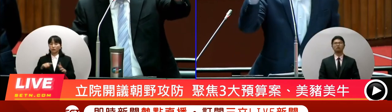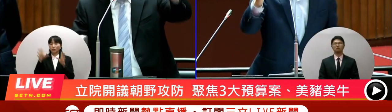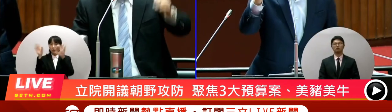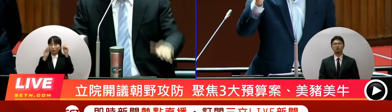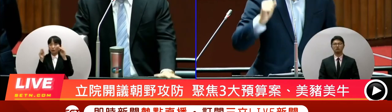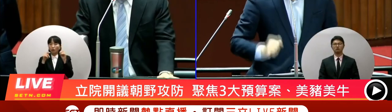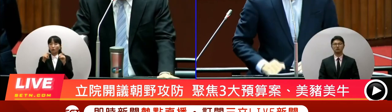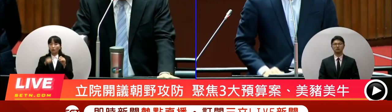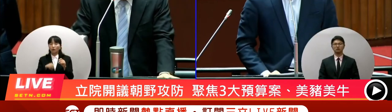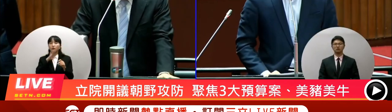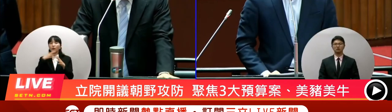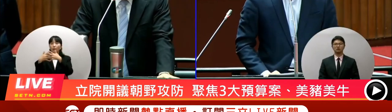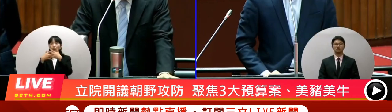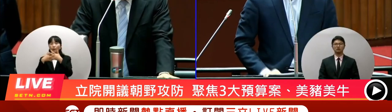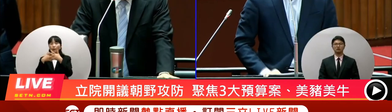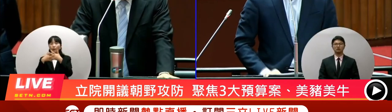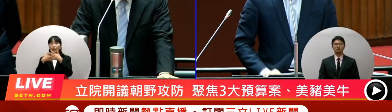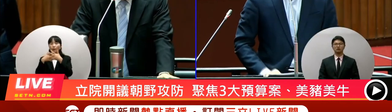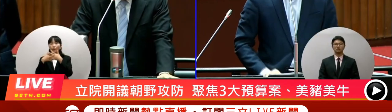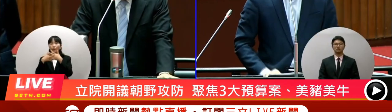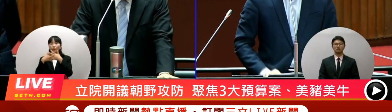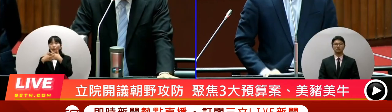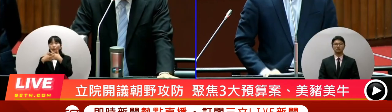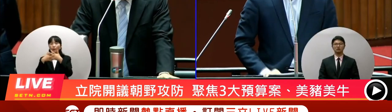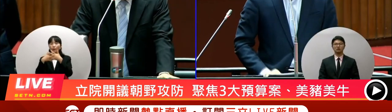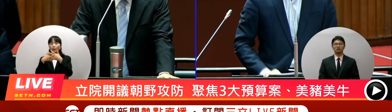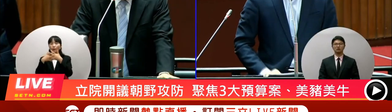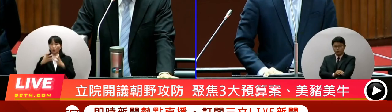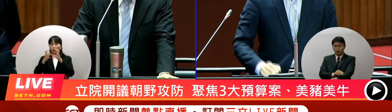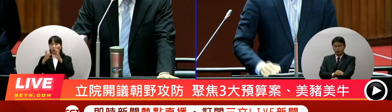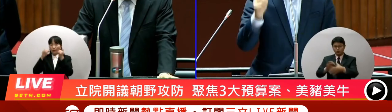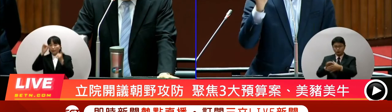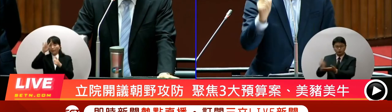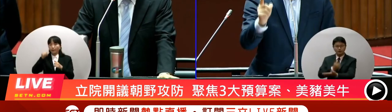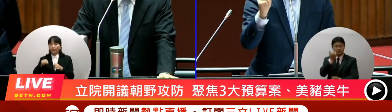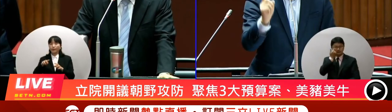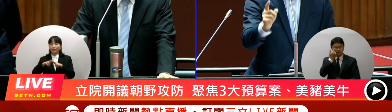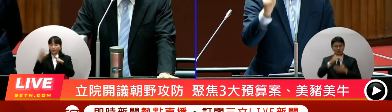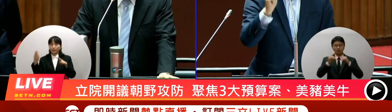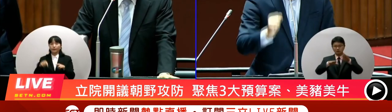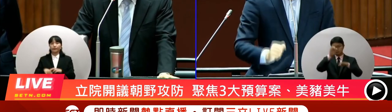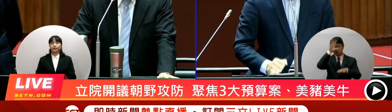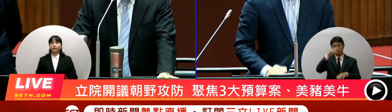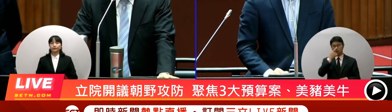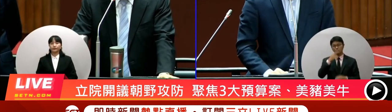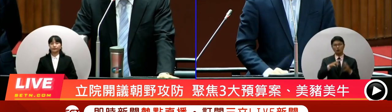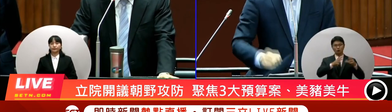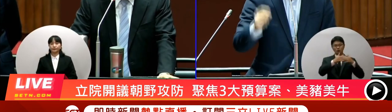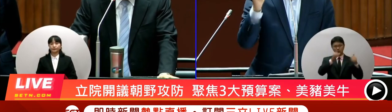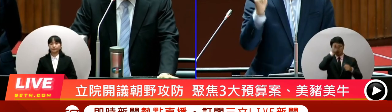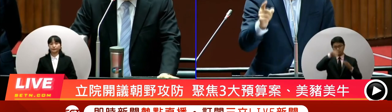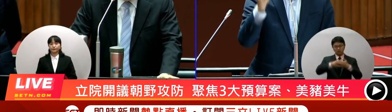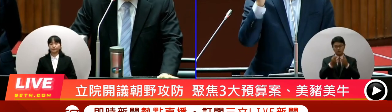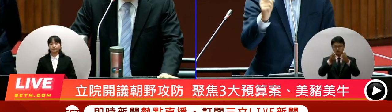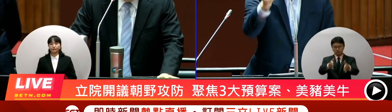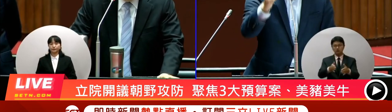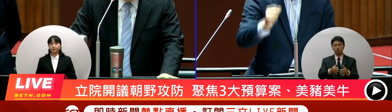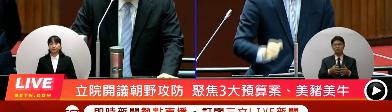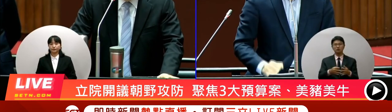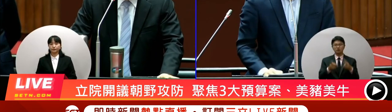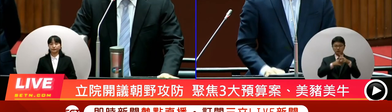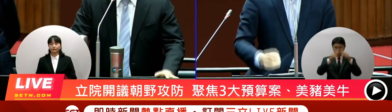是谁开放瘦肉精猪肉？是民进党， 是国民党。 国民党只开放30个月以下小牛，而且国人几